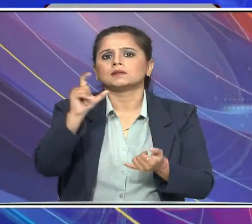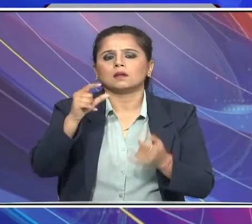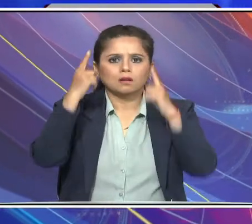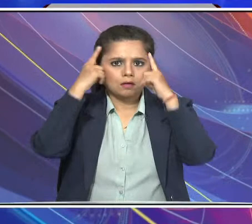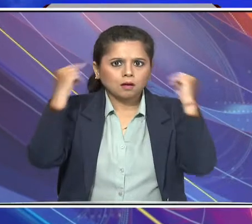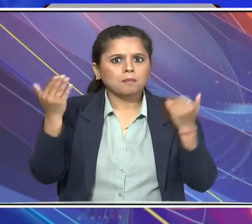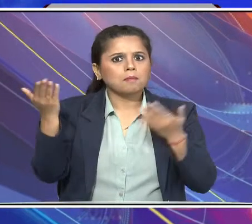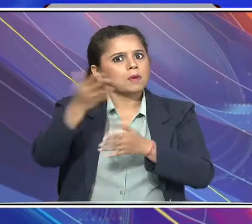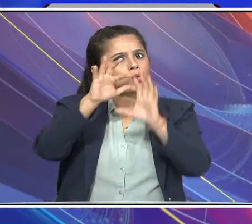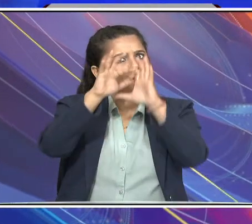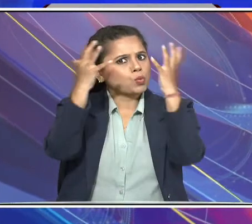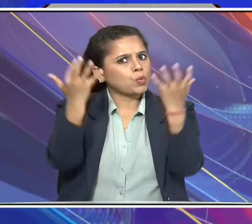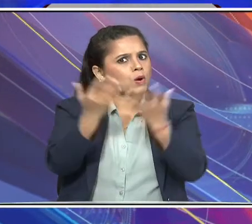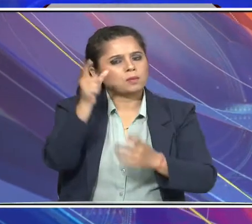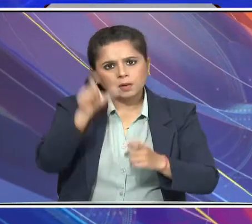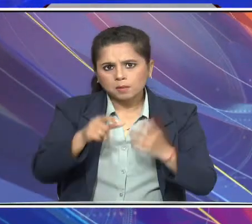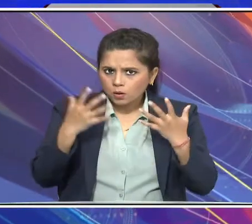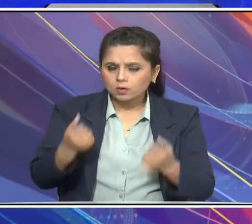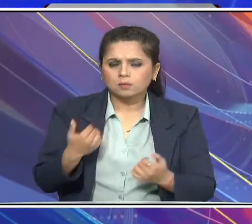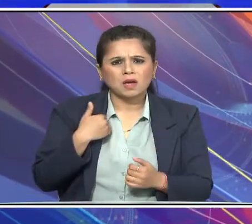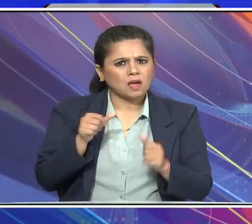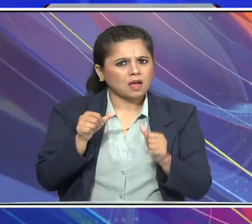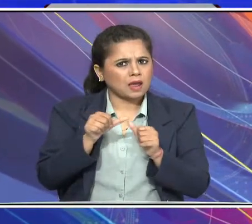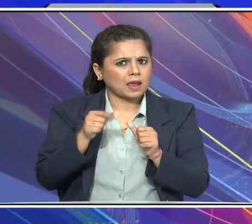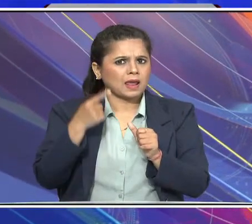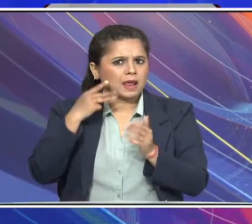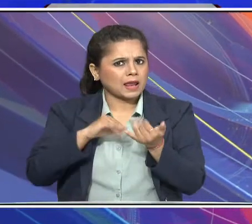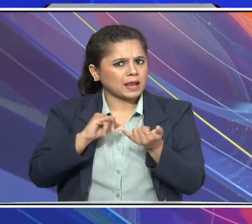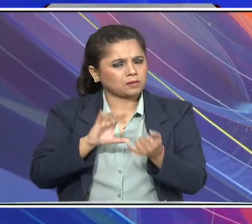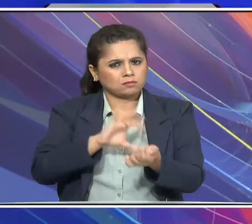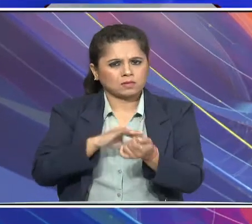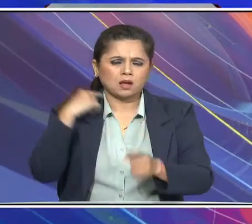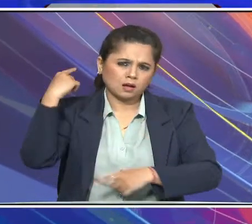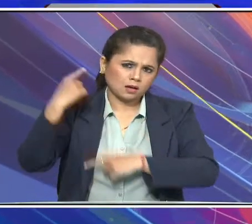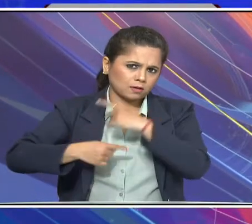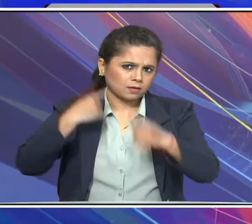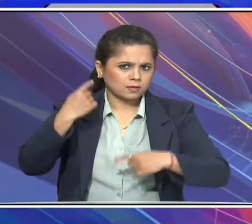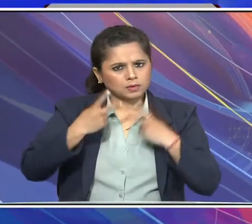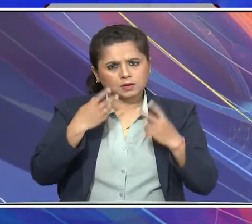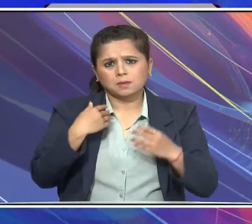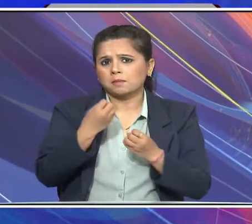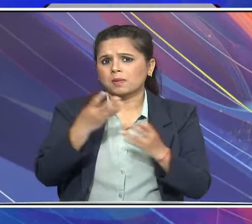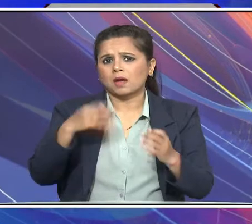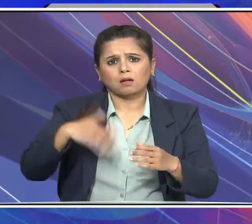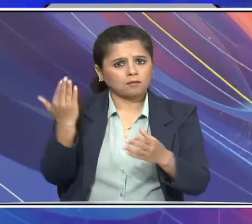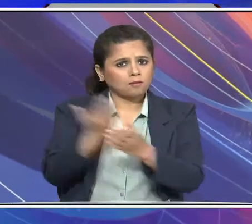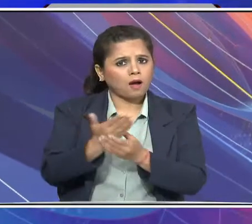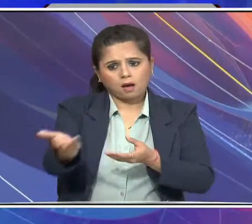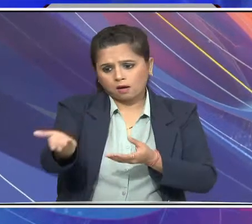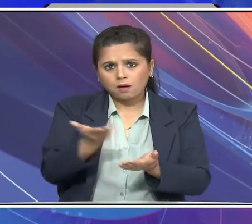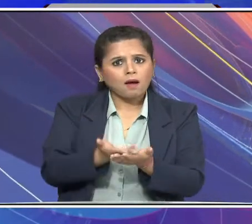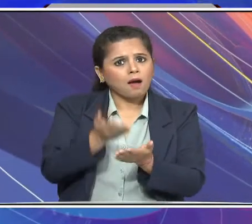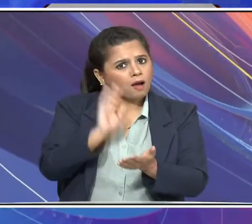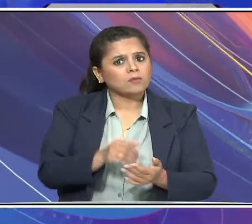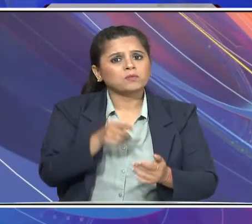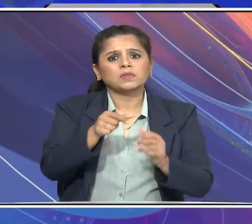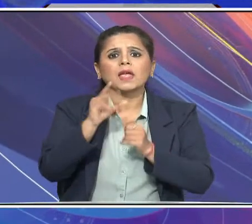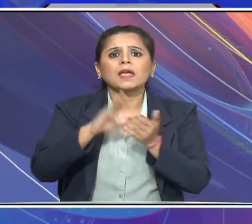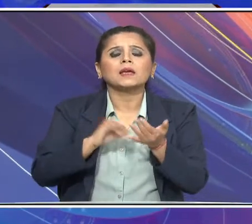है मैं हर दिन एम्स में कई मेरे पास फाइल आई है